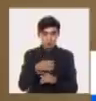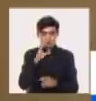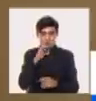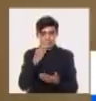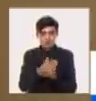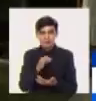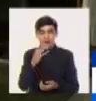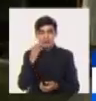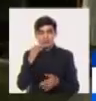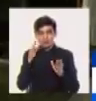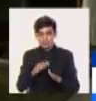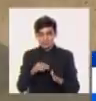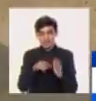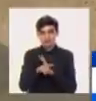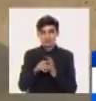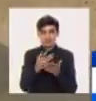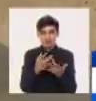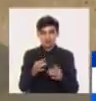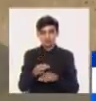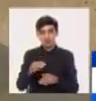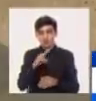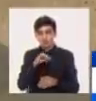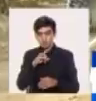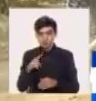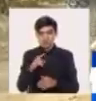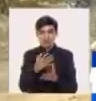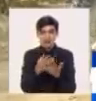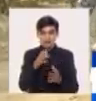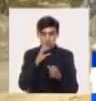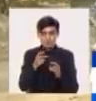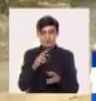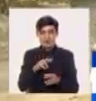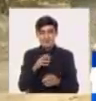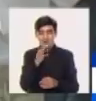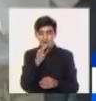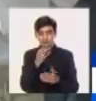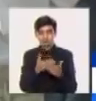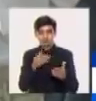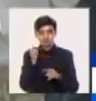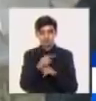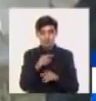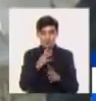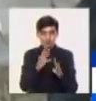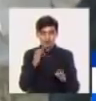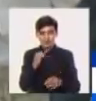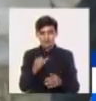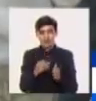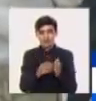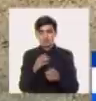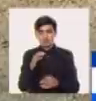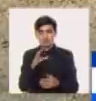Алматының шетінде тауды бойлай мұндай қымыз саумал сататын орындар көп. Алдын ала кезекке жазылып алатын адам көп болғасын, қымыз жетпей қалады